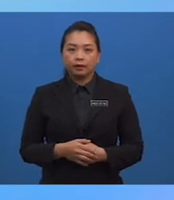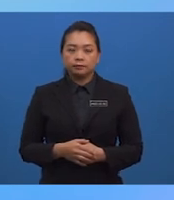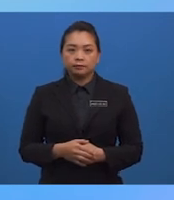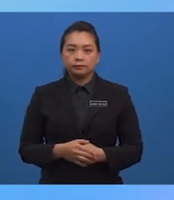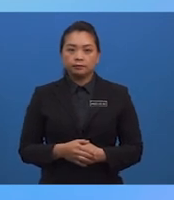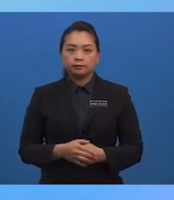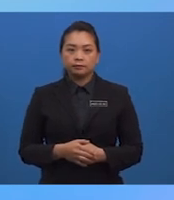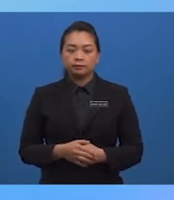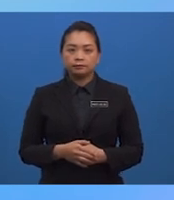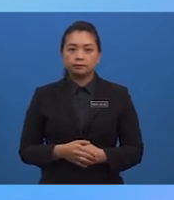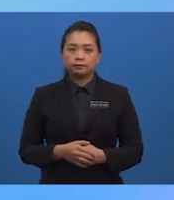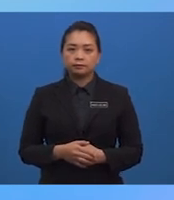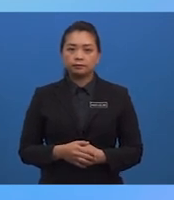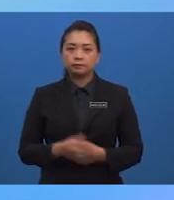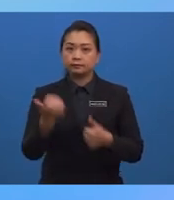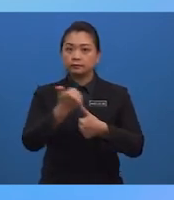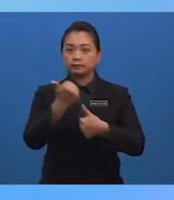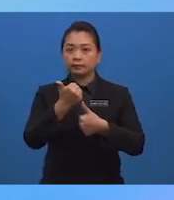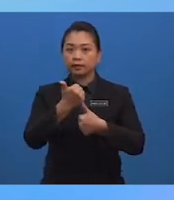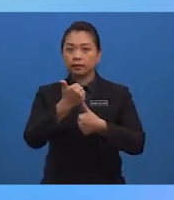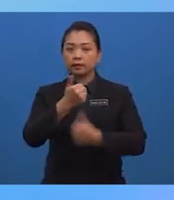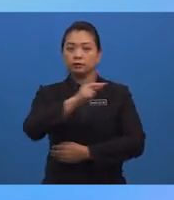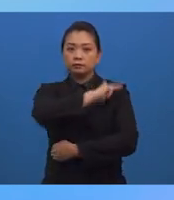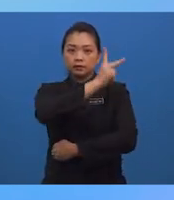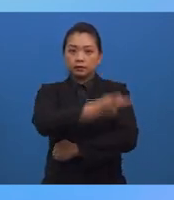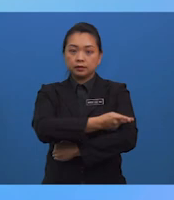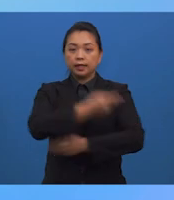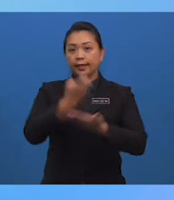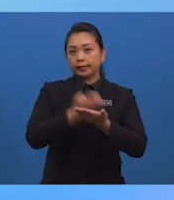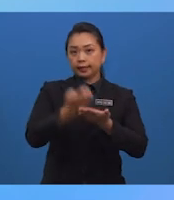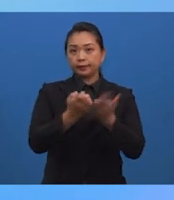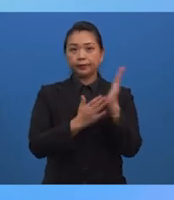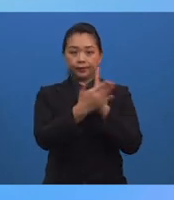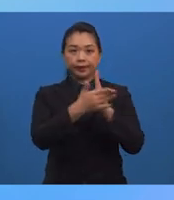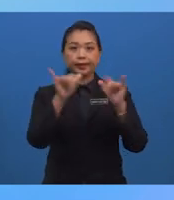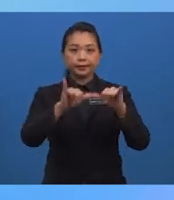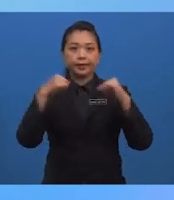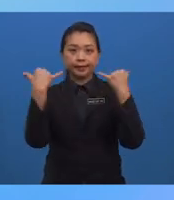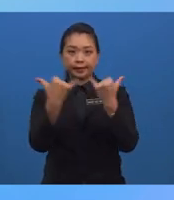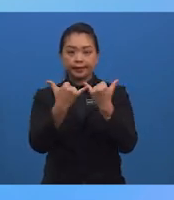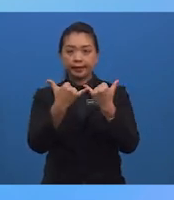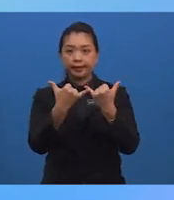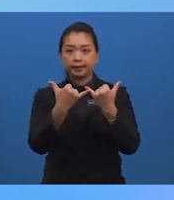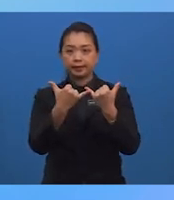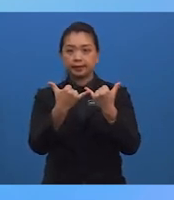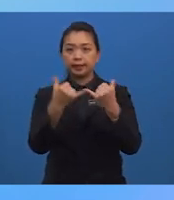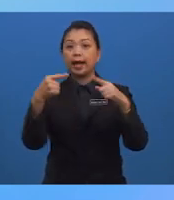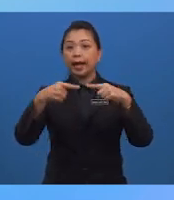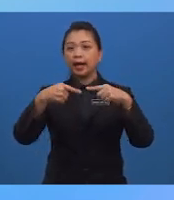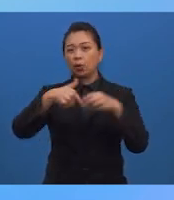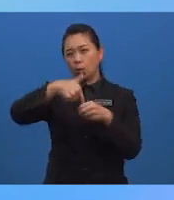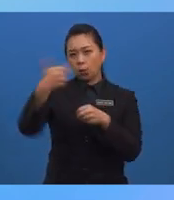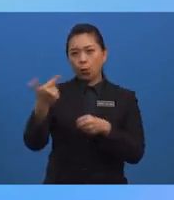Kesan negatif yang pertama adalah penguasaan ekonomi oleh syarikat asing multinational company ataupun